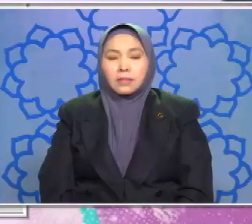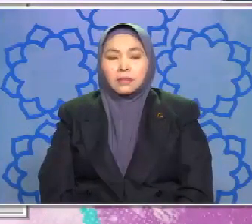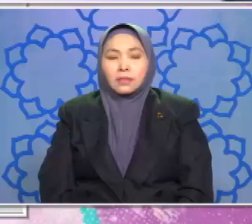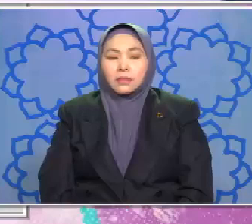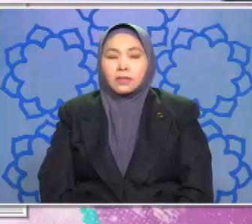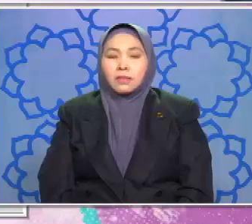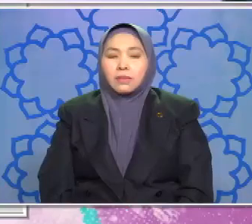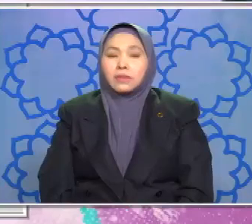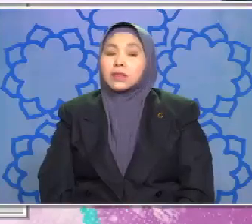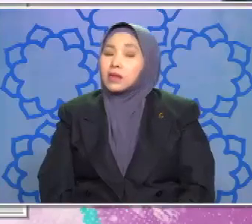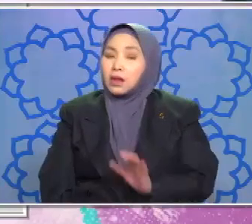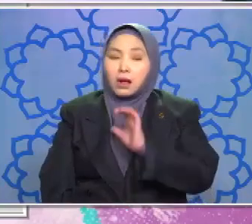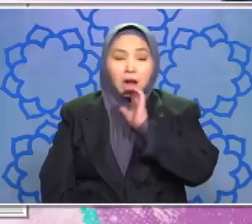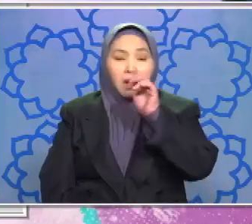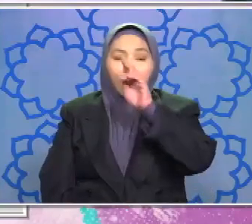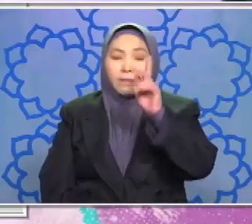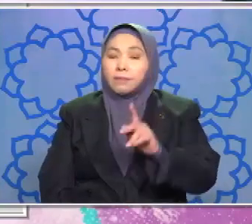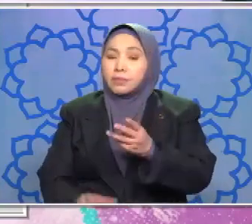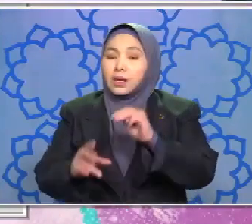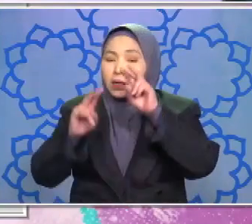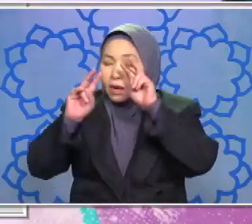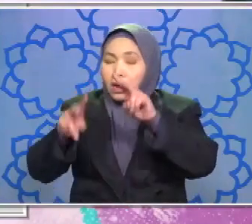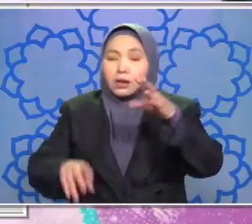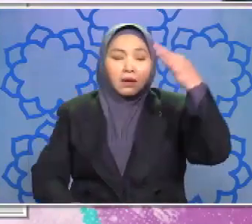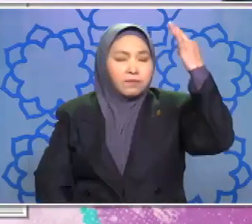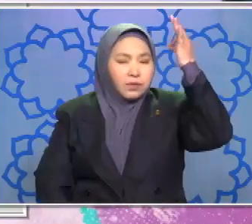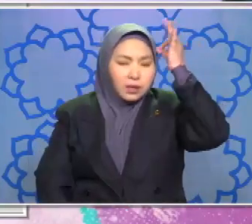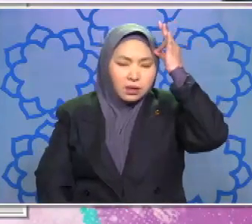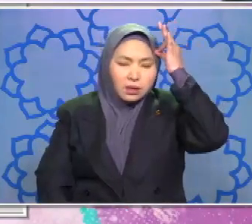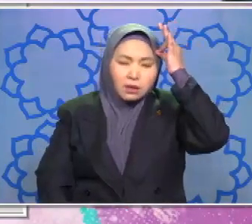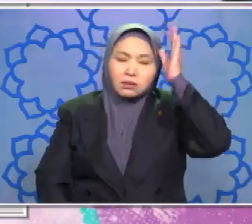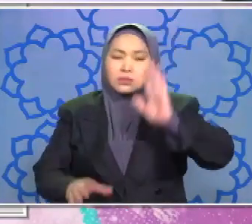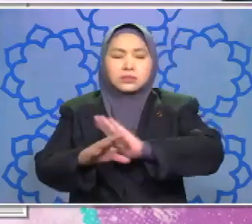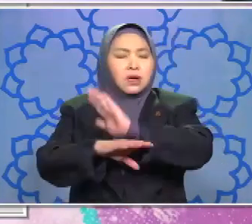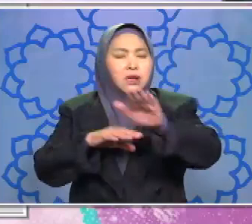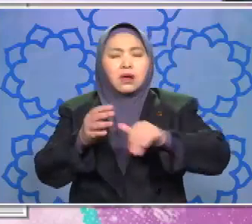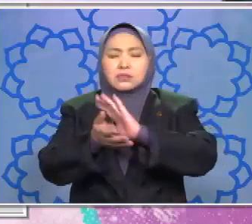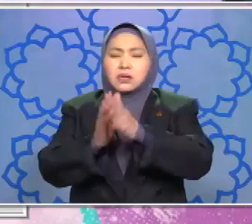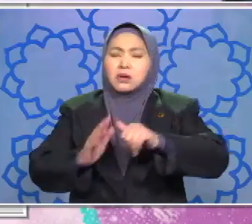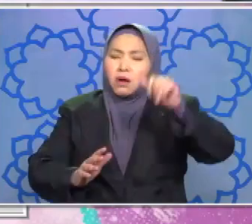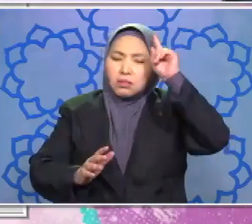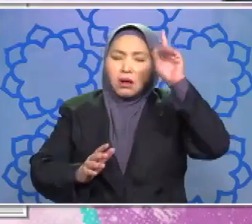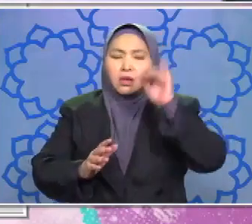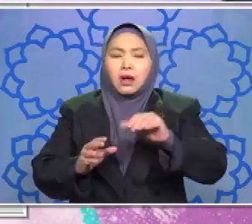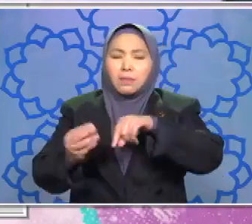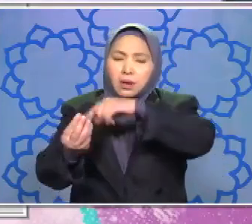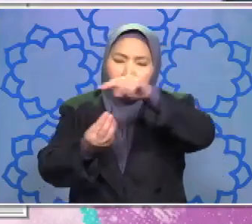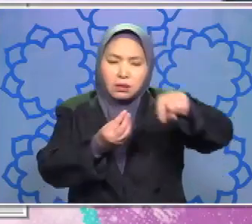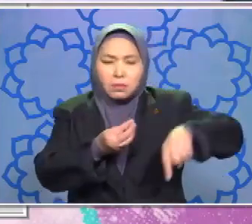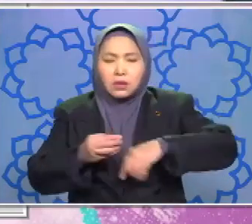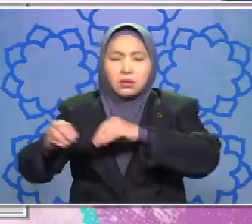رَحِيمٌ أَوَلَمْ يَرَوْا إِلَى مَا خَلَقَ اللَّهُ مِنْ